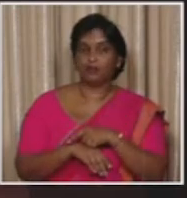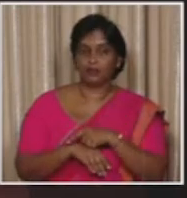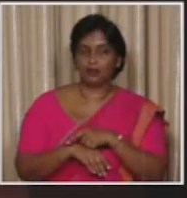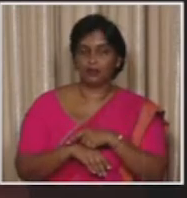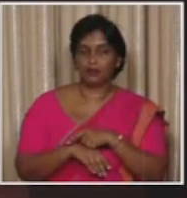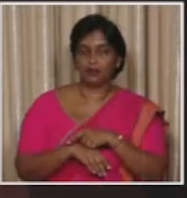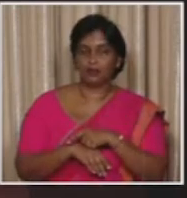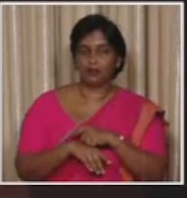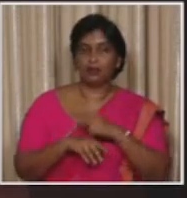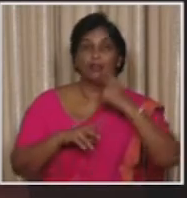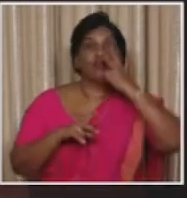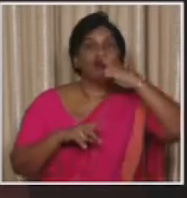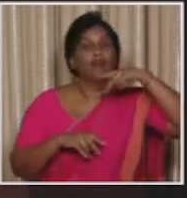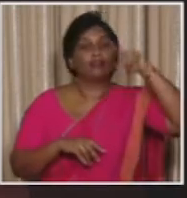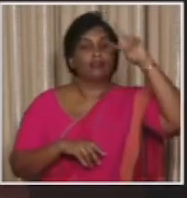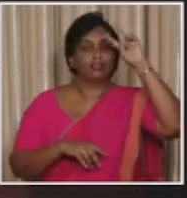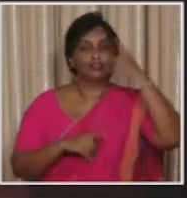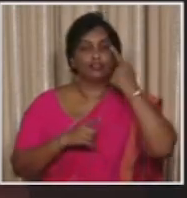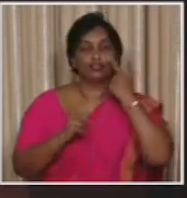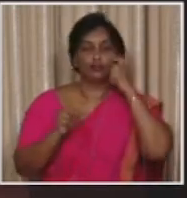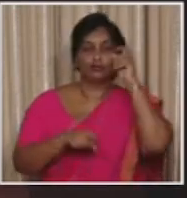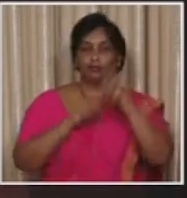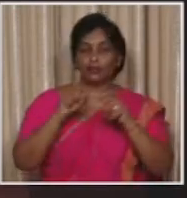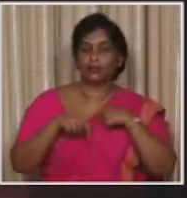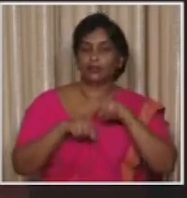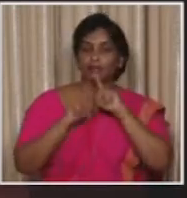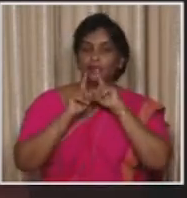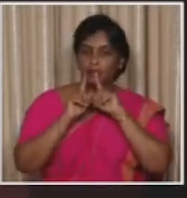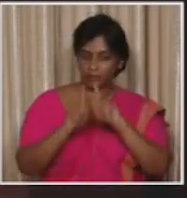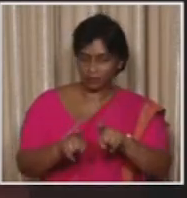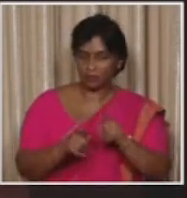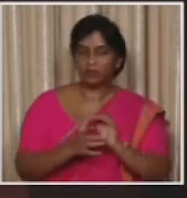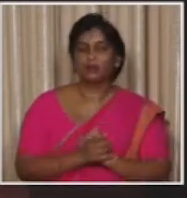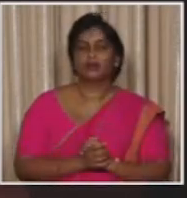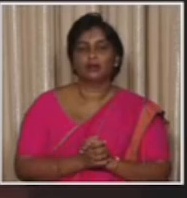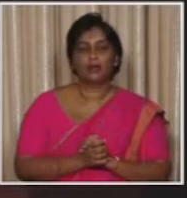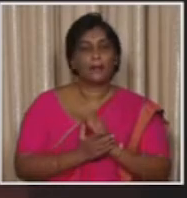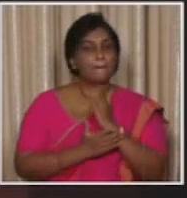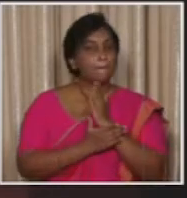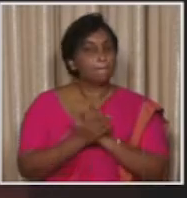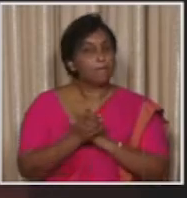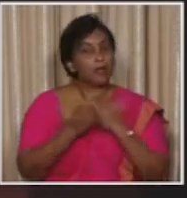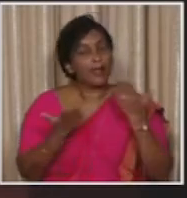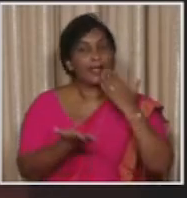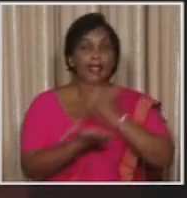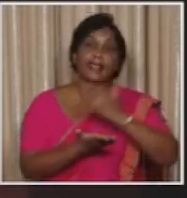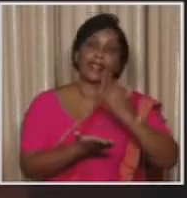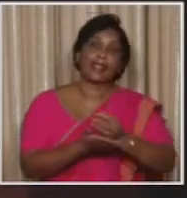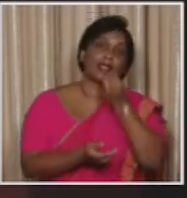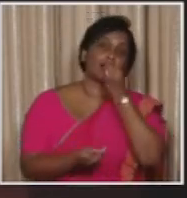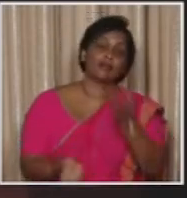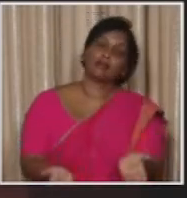සඳලු තලයේ ඉඳලා ඒ අසරණ ජනතාවට කිව්වා පාම් බැරි නම් කේක් කාපල්ලා කියලා.